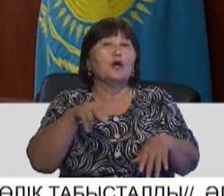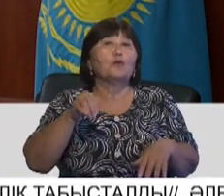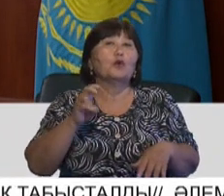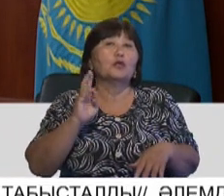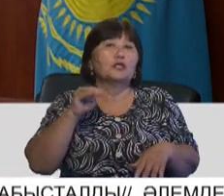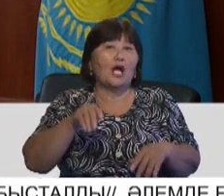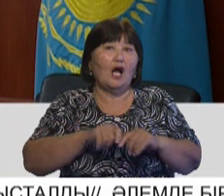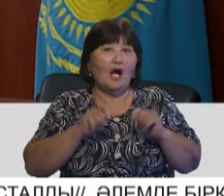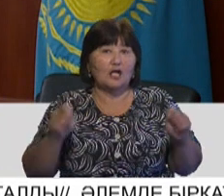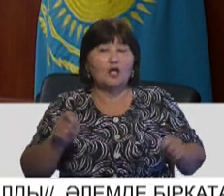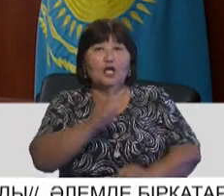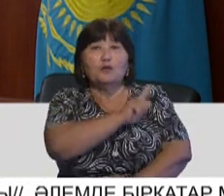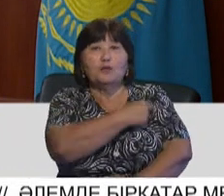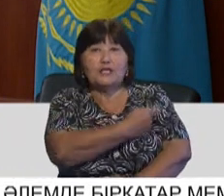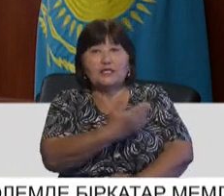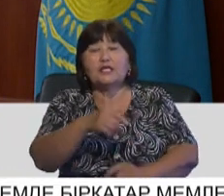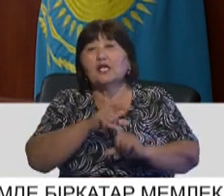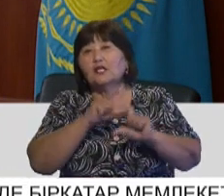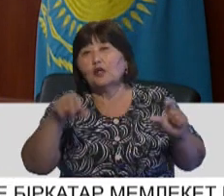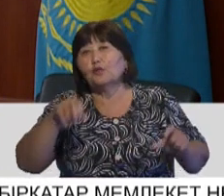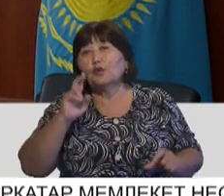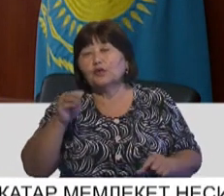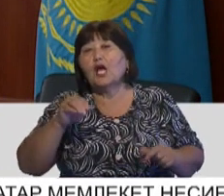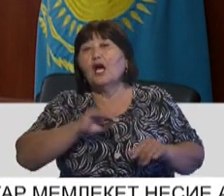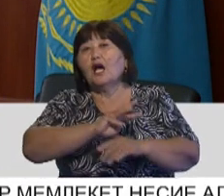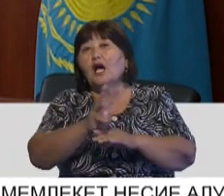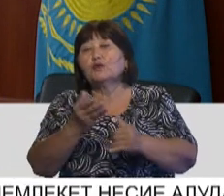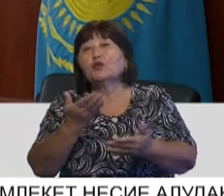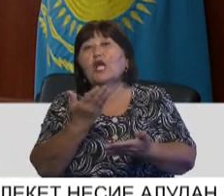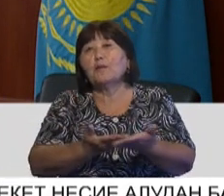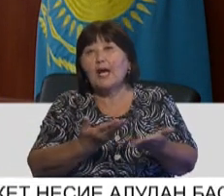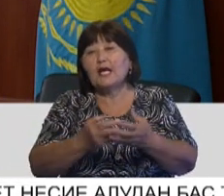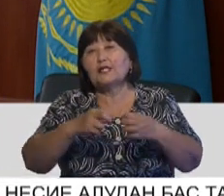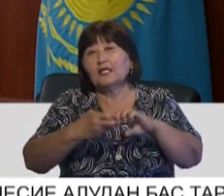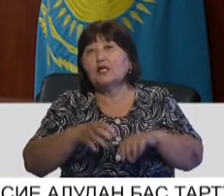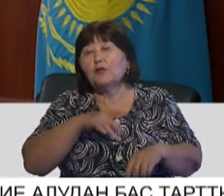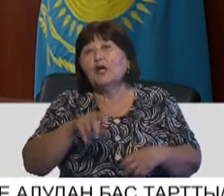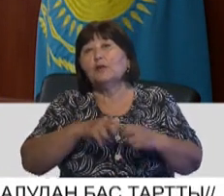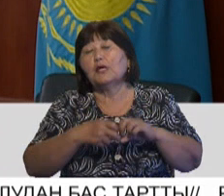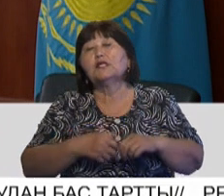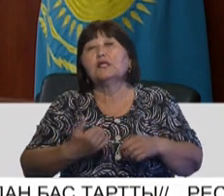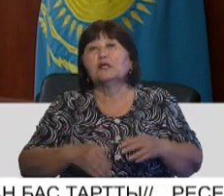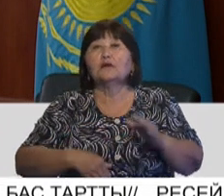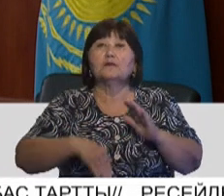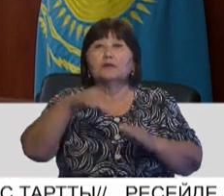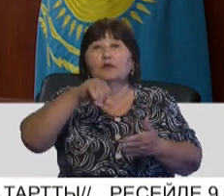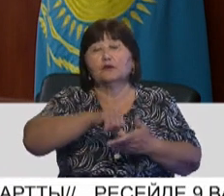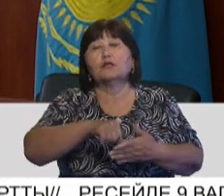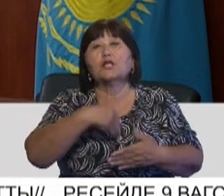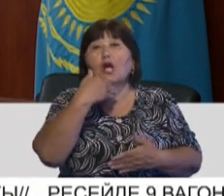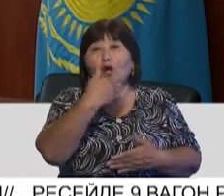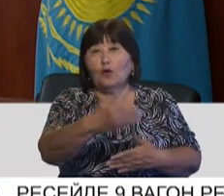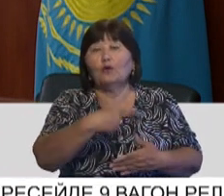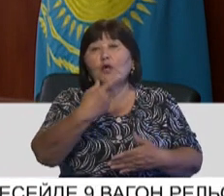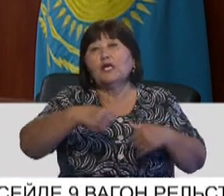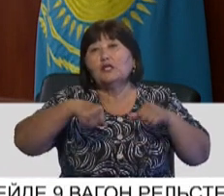ашу, медициналық пункттерін қамтамасыз ету жөніндегі мәселелер қолды. Бұл мәселеде уәкілетті органдардың алдында қойылып,